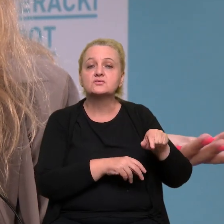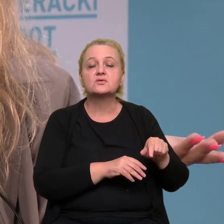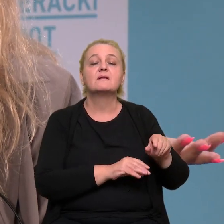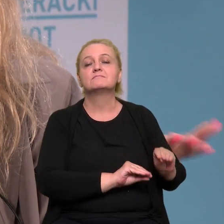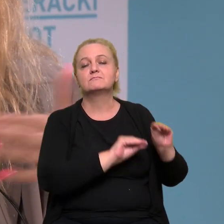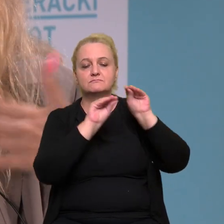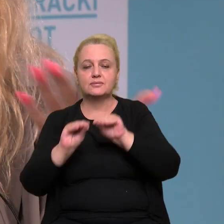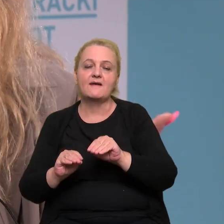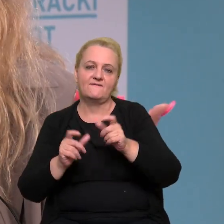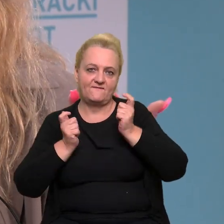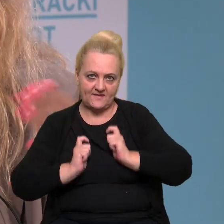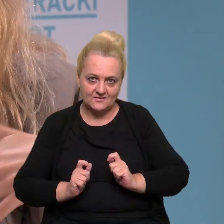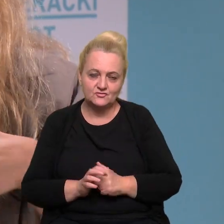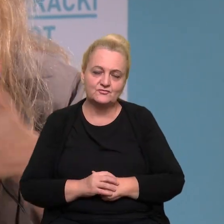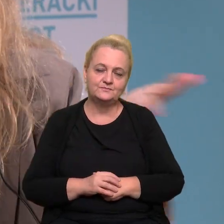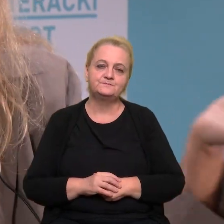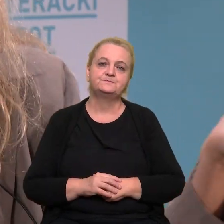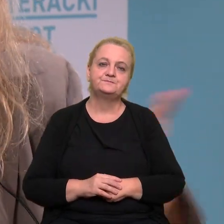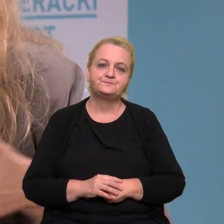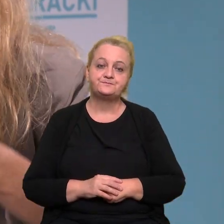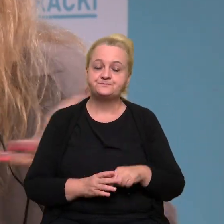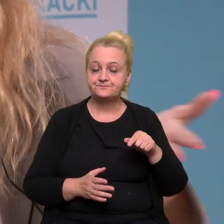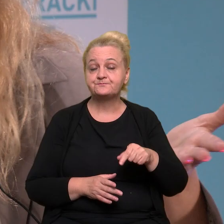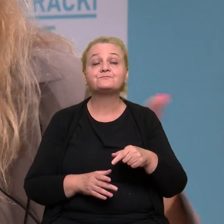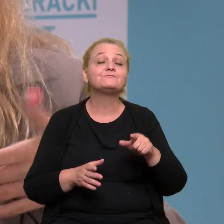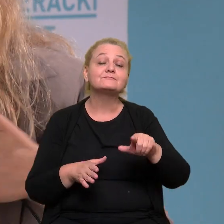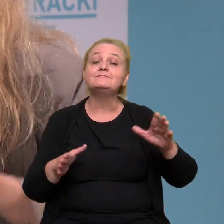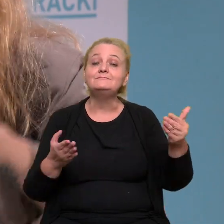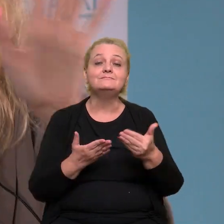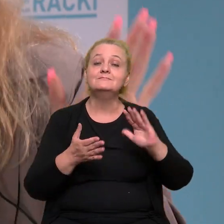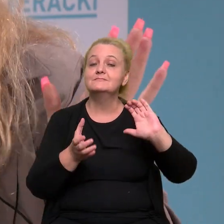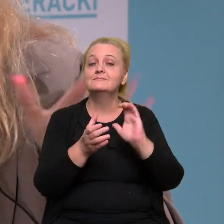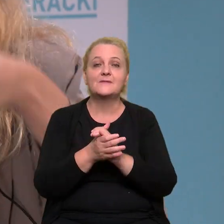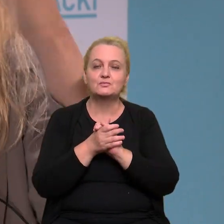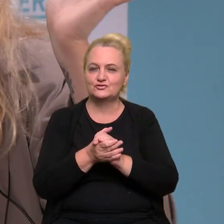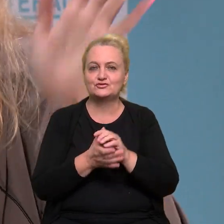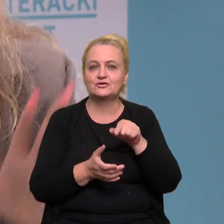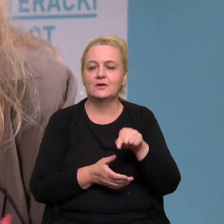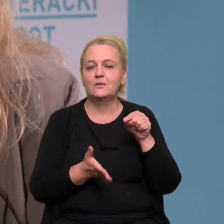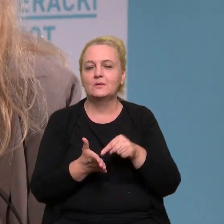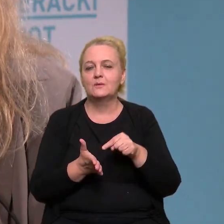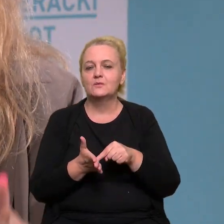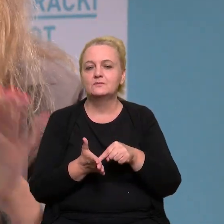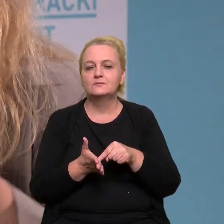się wyprowadza i zaprzyjaźnia się z takim